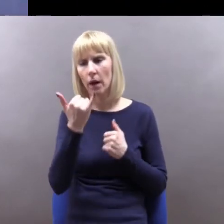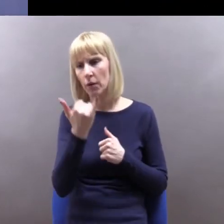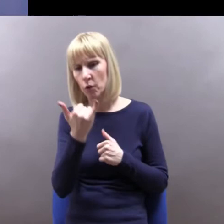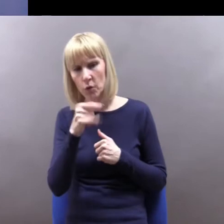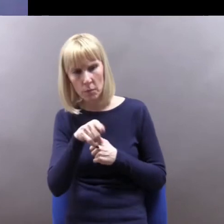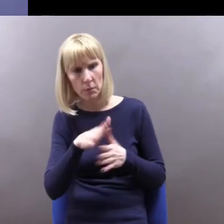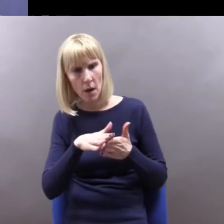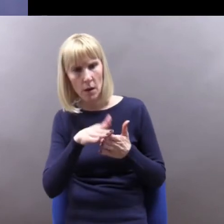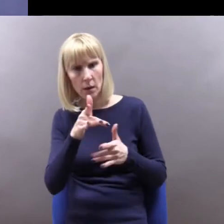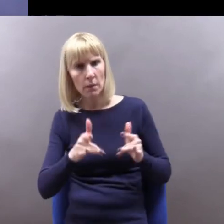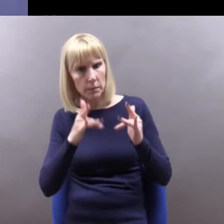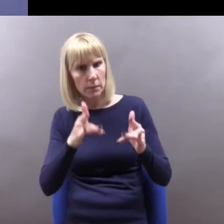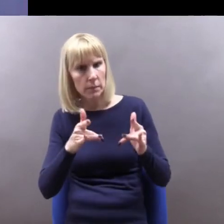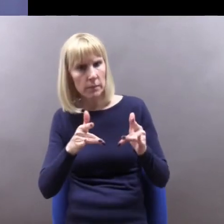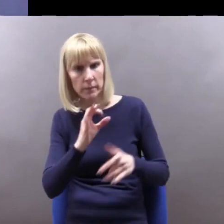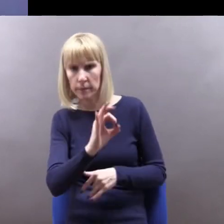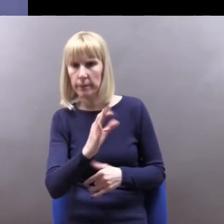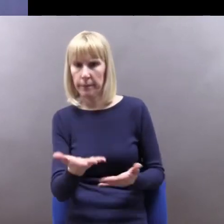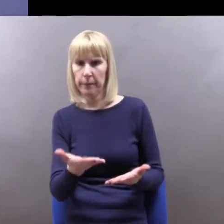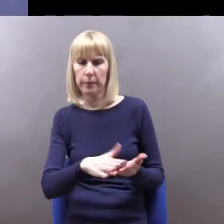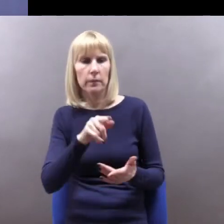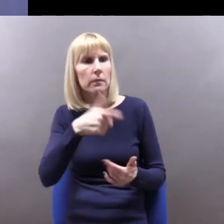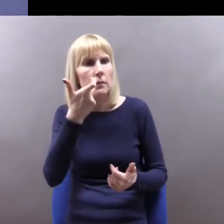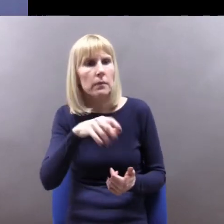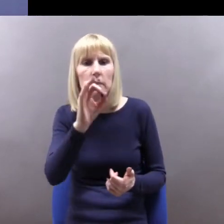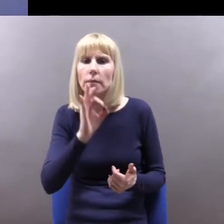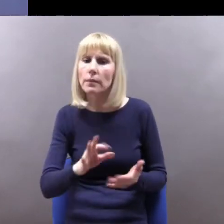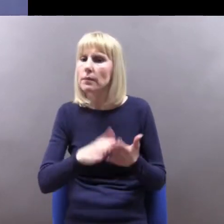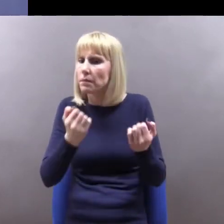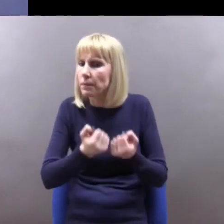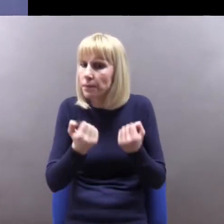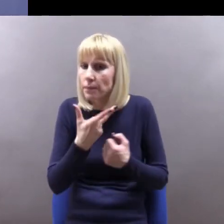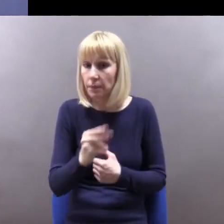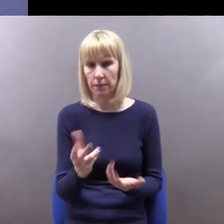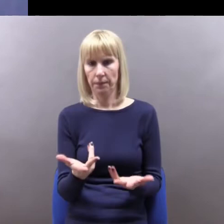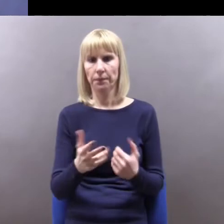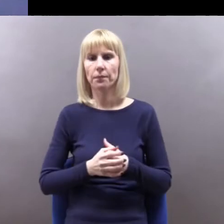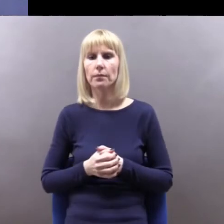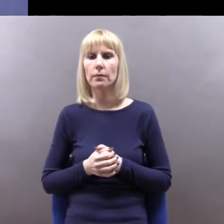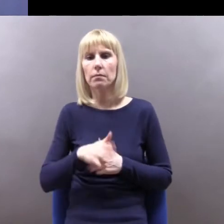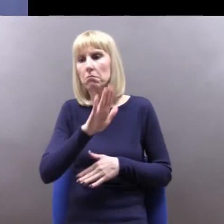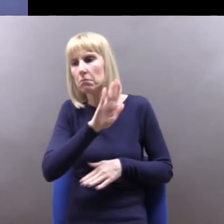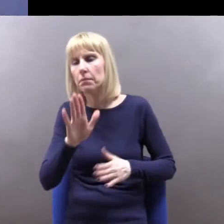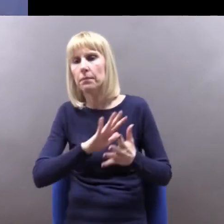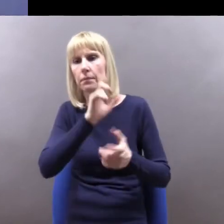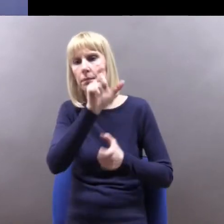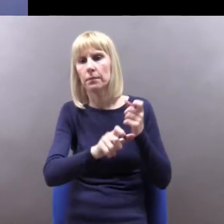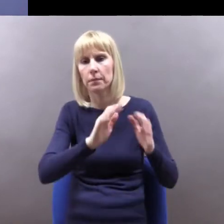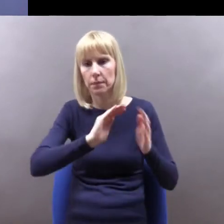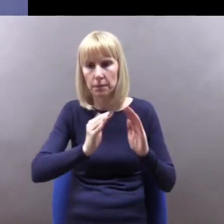wózki, no ale czy są też w 100% sprawni sami, czy też nie mają